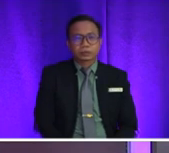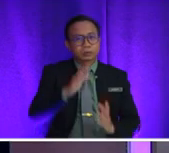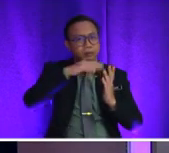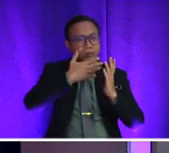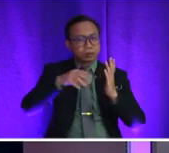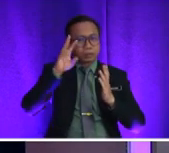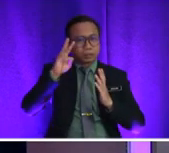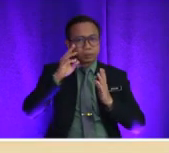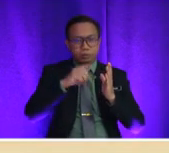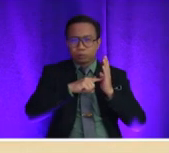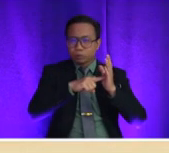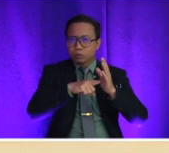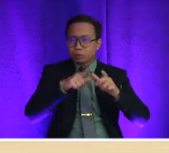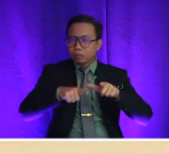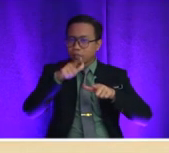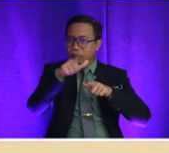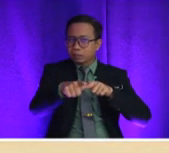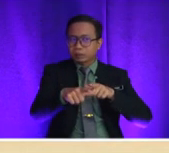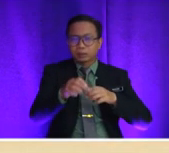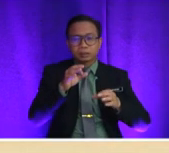6 nyokap nyata langkah kerja